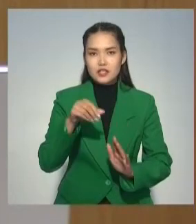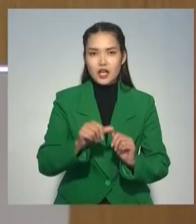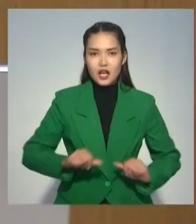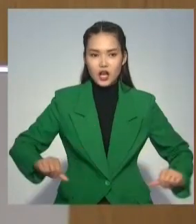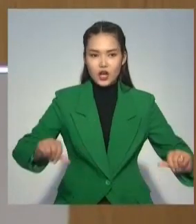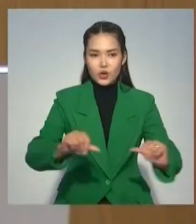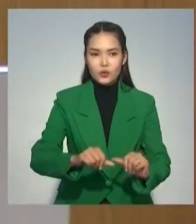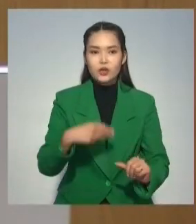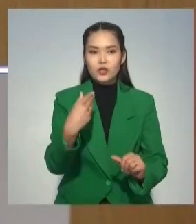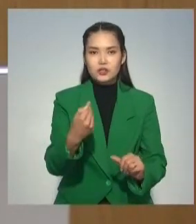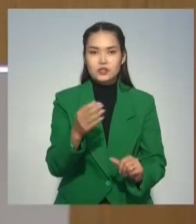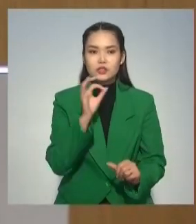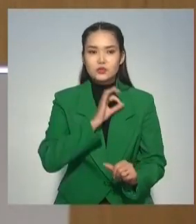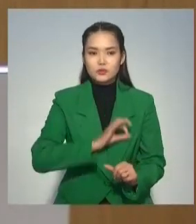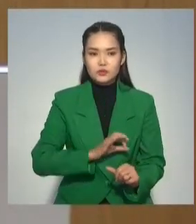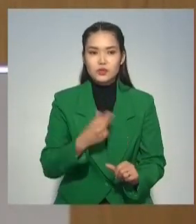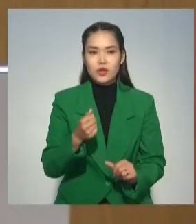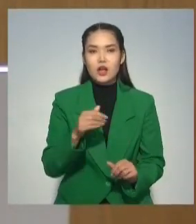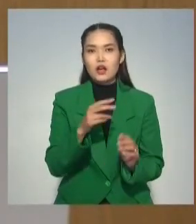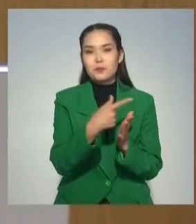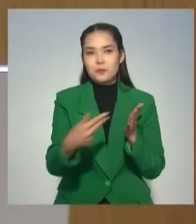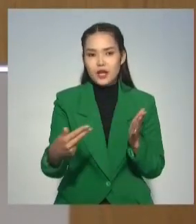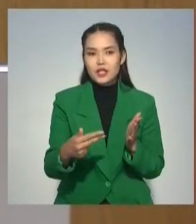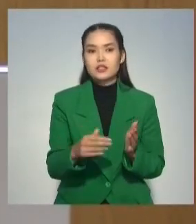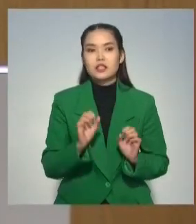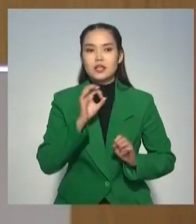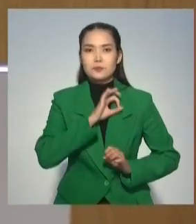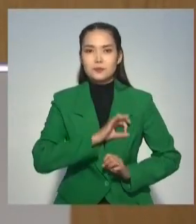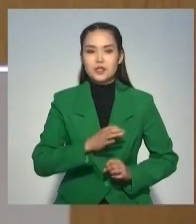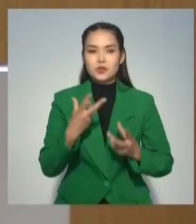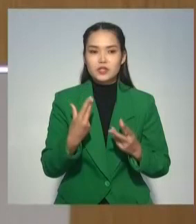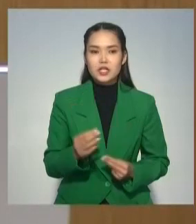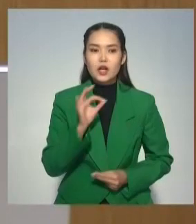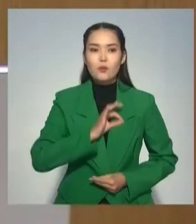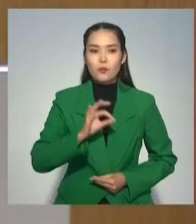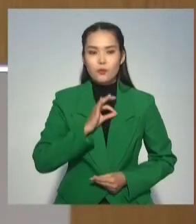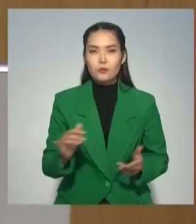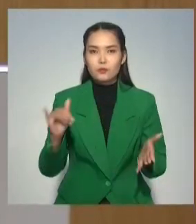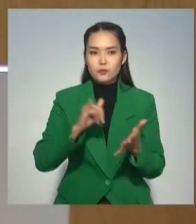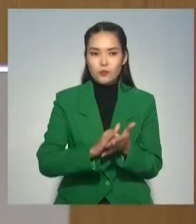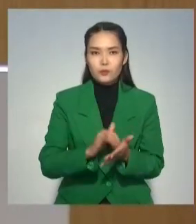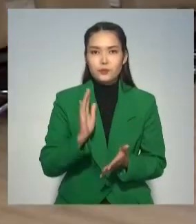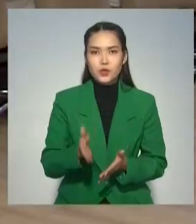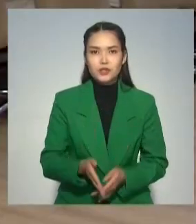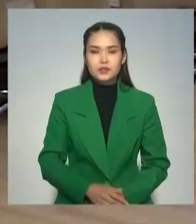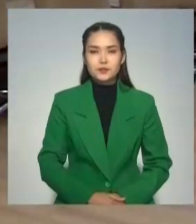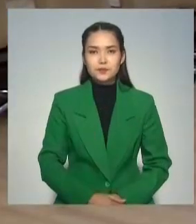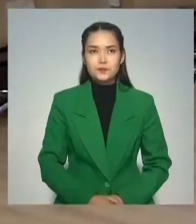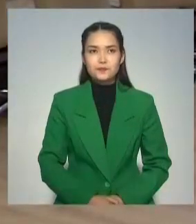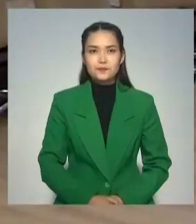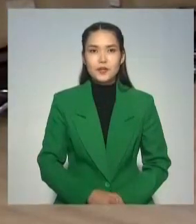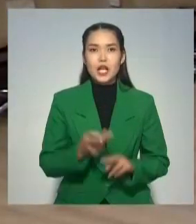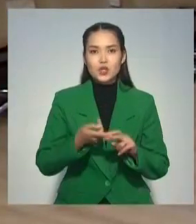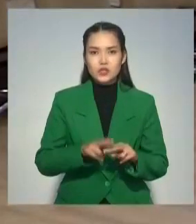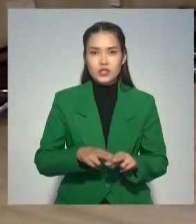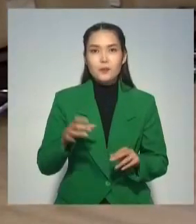сайлау бюллетендерінің мәтіндерін бекіту кезінде пайдаланылатын болады.